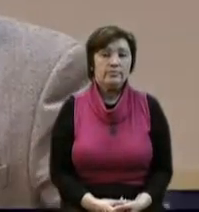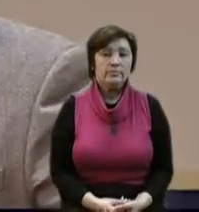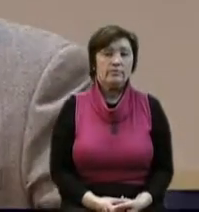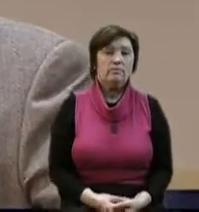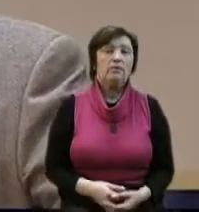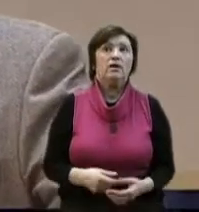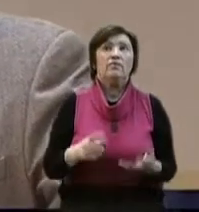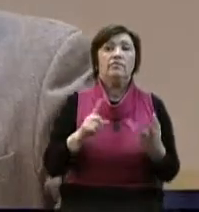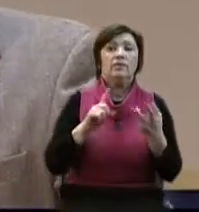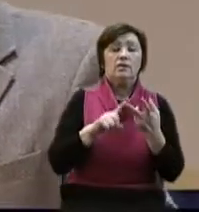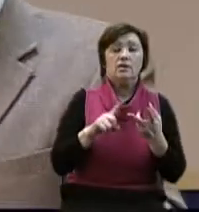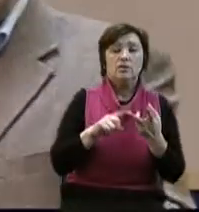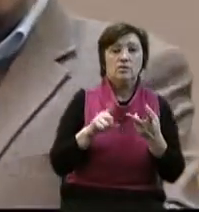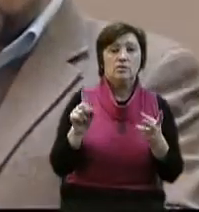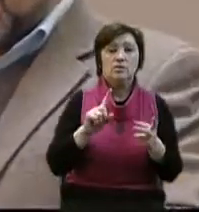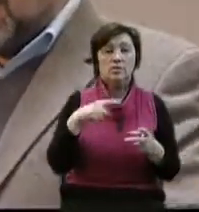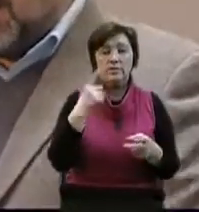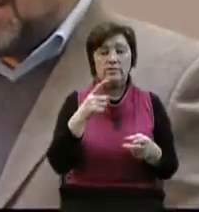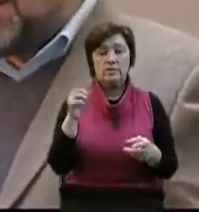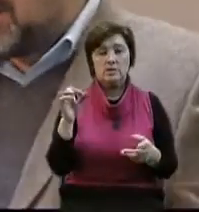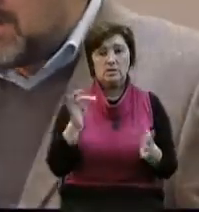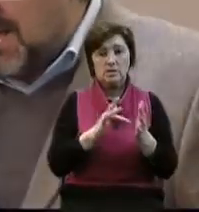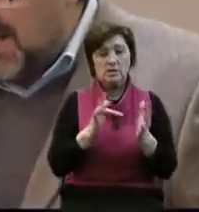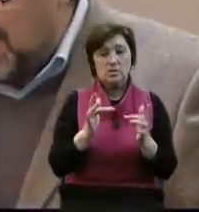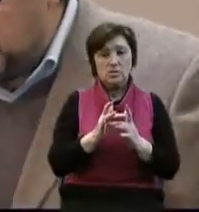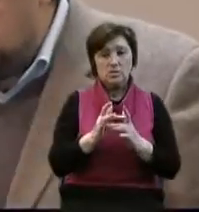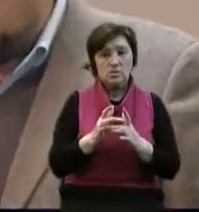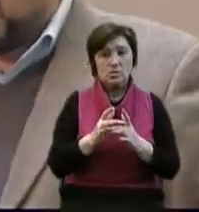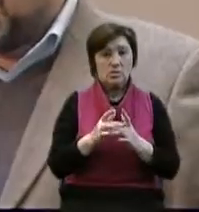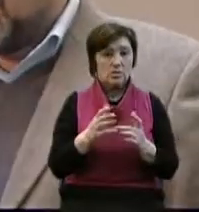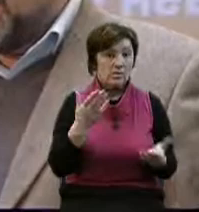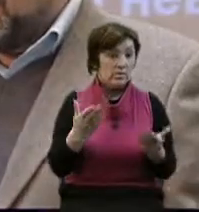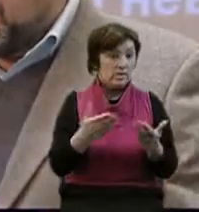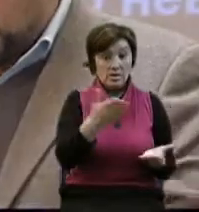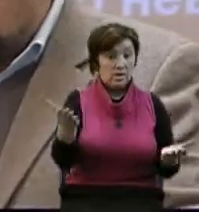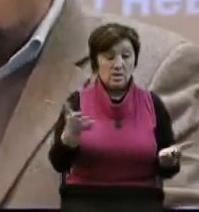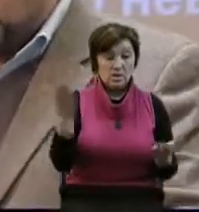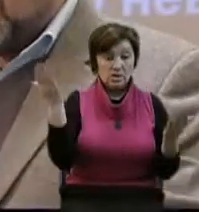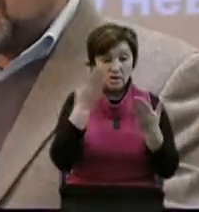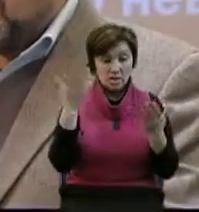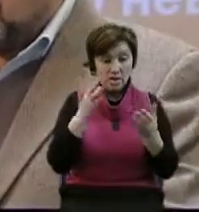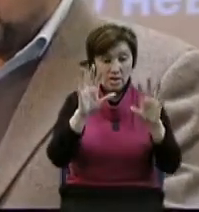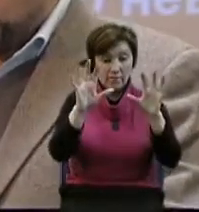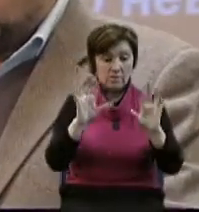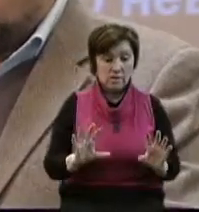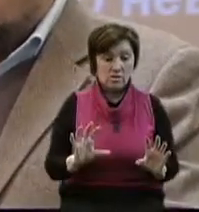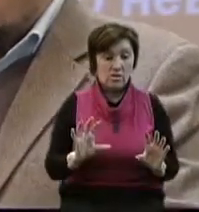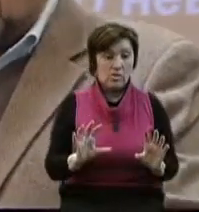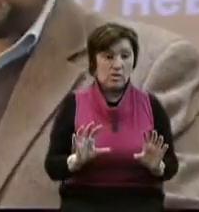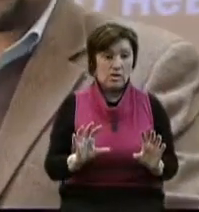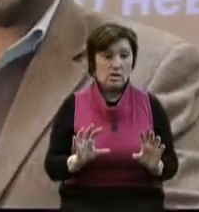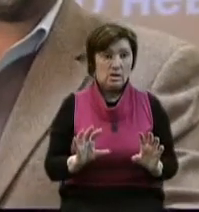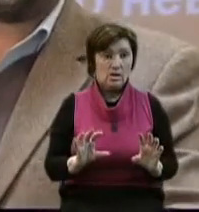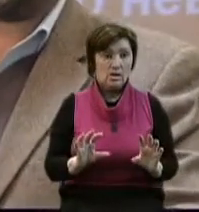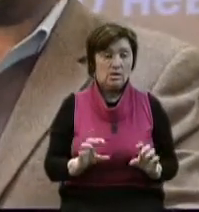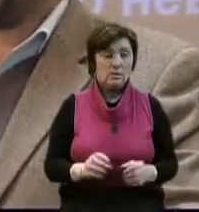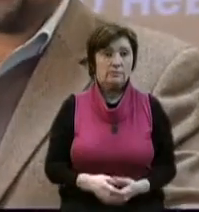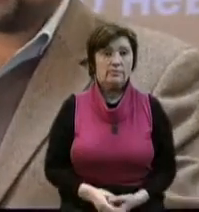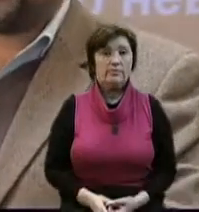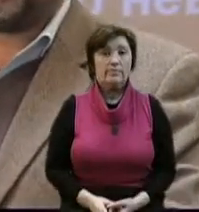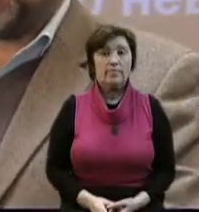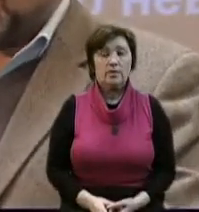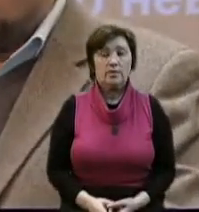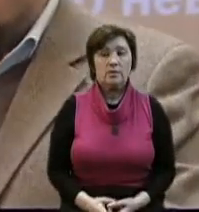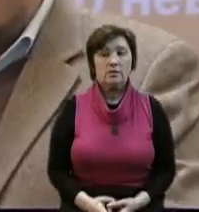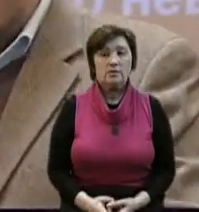Следующее, то, о чем говорит Иисус. Или не читали ли вы в законе? Надо сказать, что эти слова,